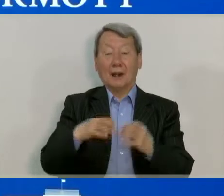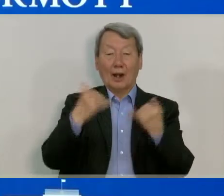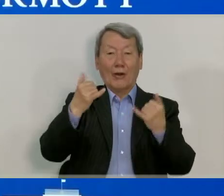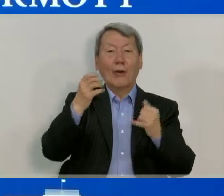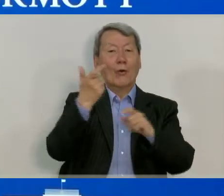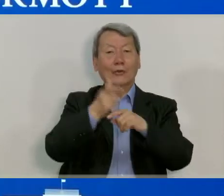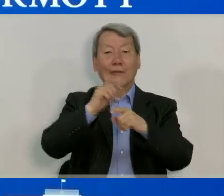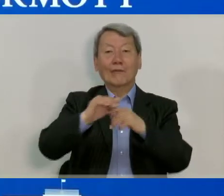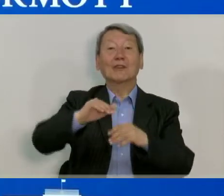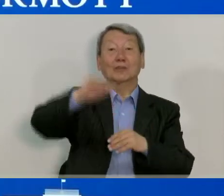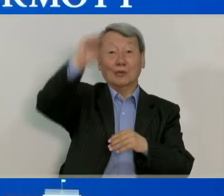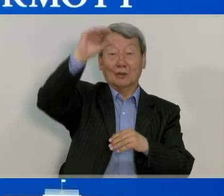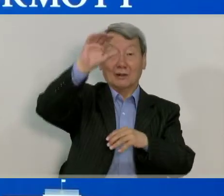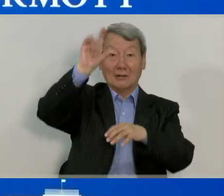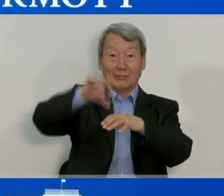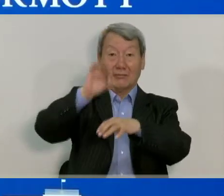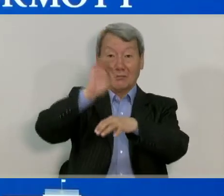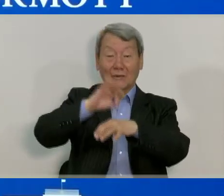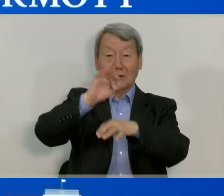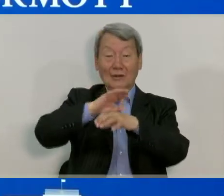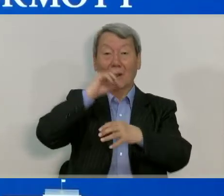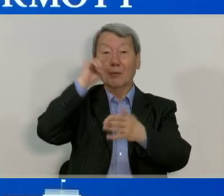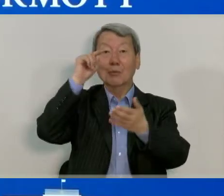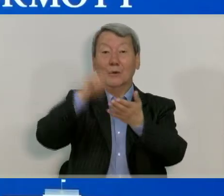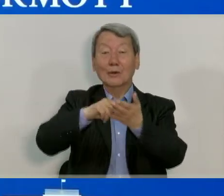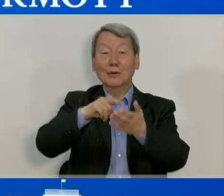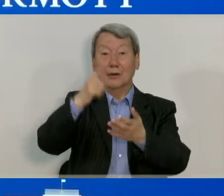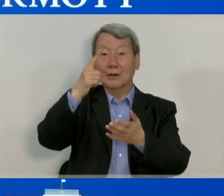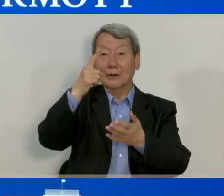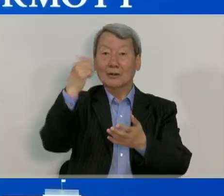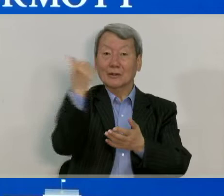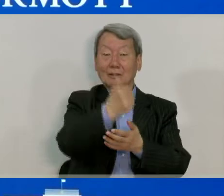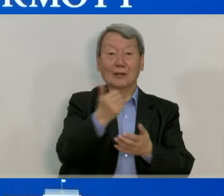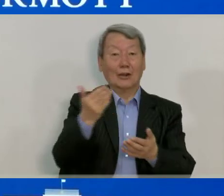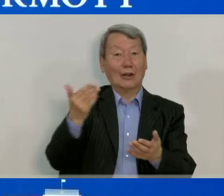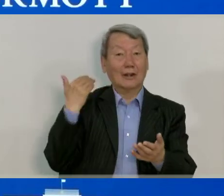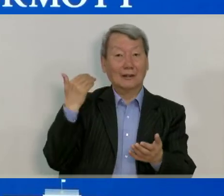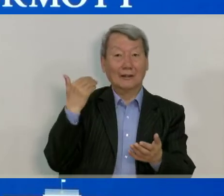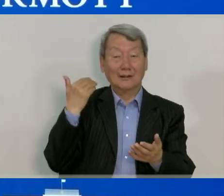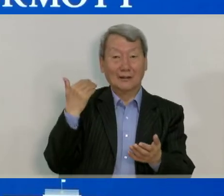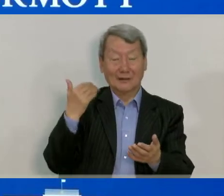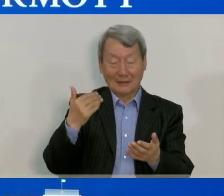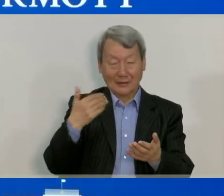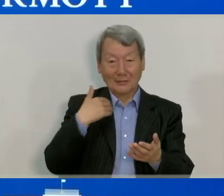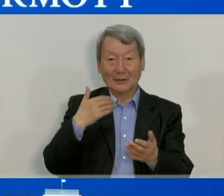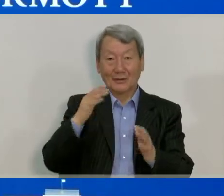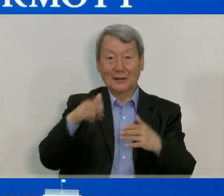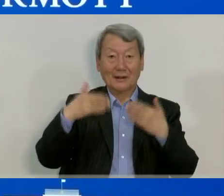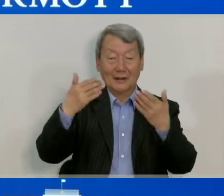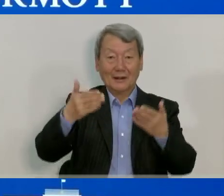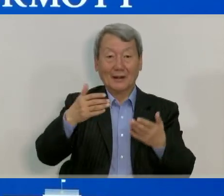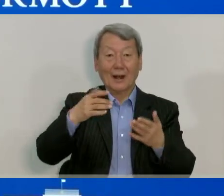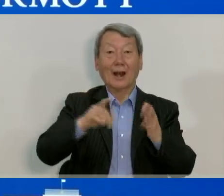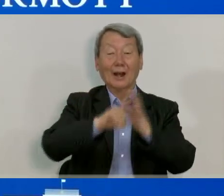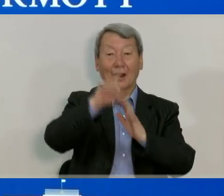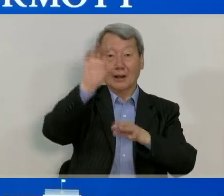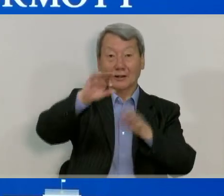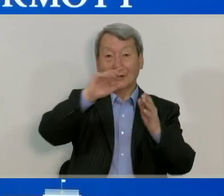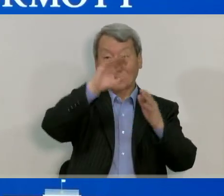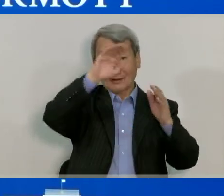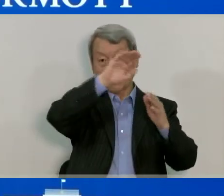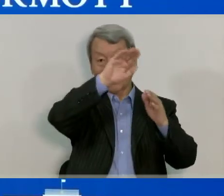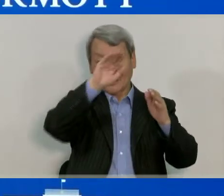Самый высокий уровень заболеваемости пришелся на неделю раньше прогнозируемого, а снижение